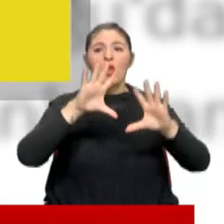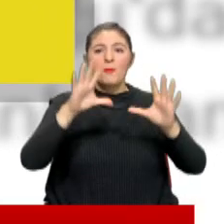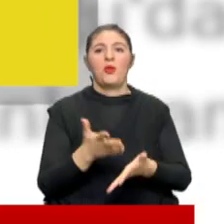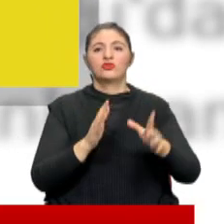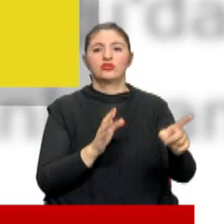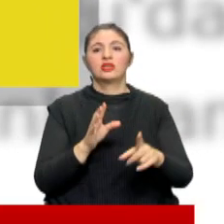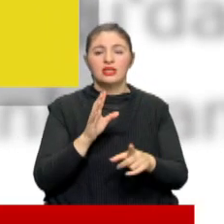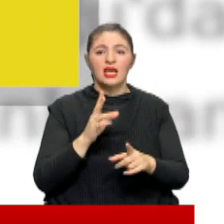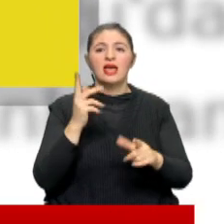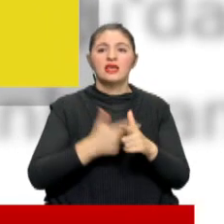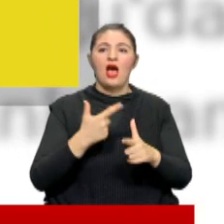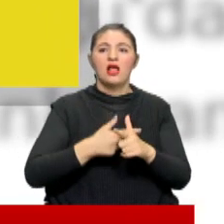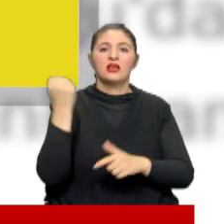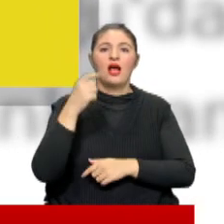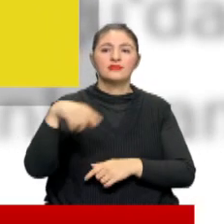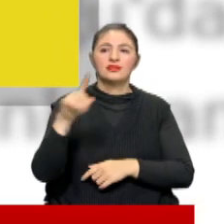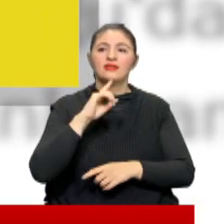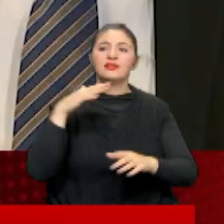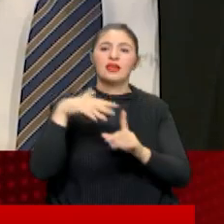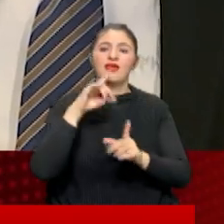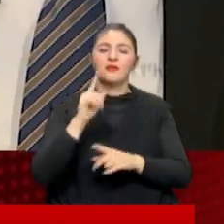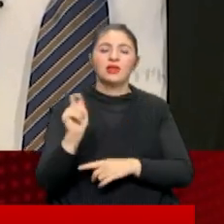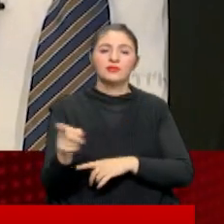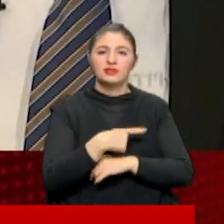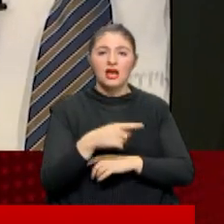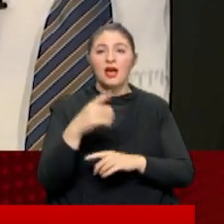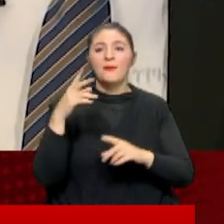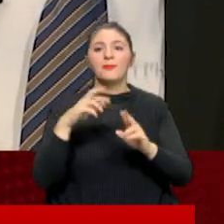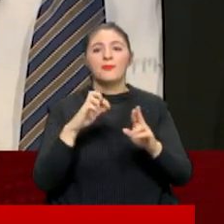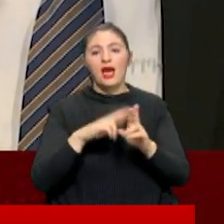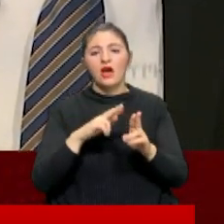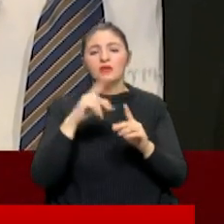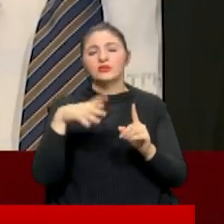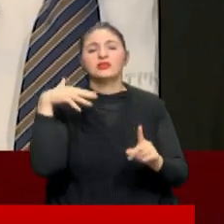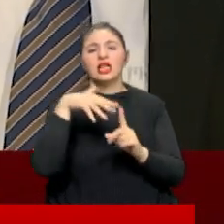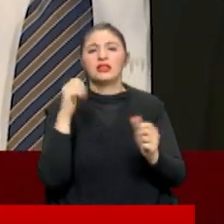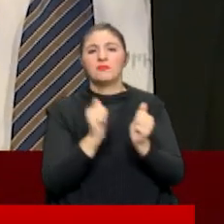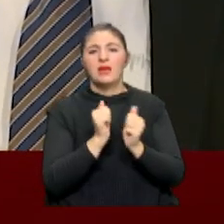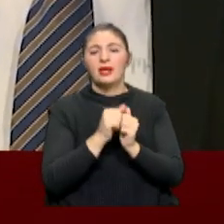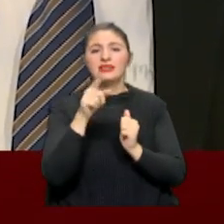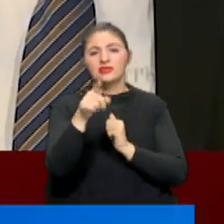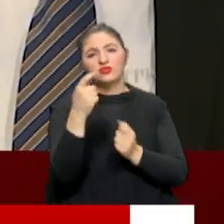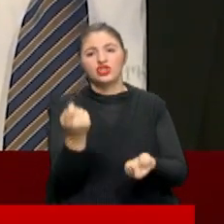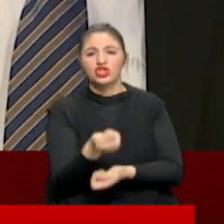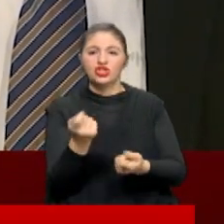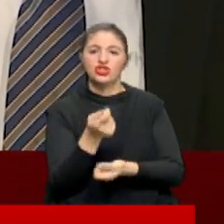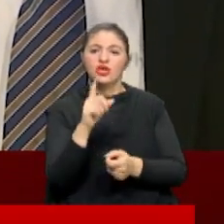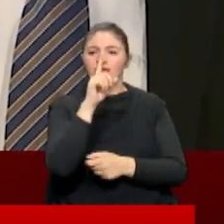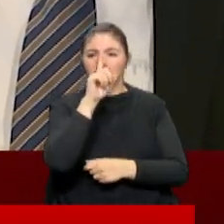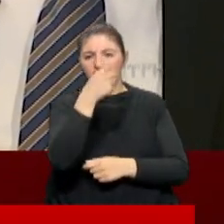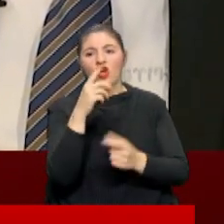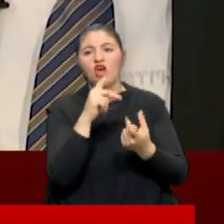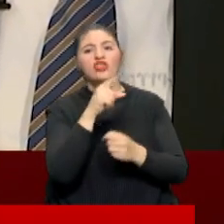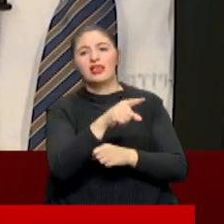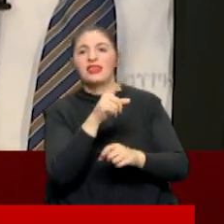bir bozdu ki kiralık katillerine saldırı emri verdi PKK bu saldırıyla Siz bu işi sadece